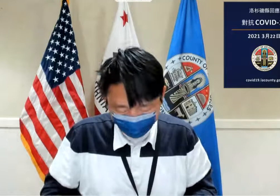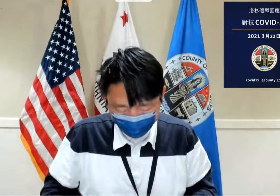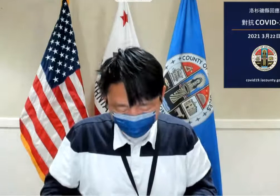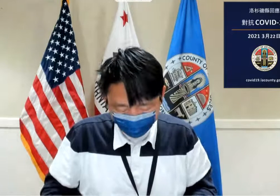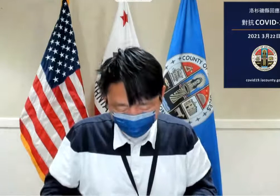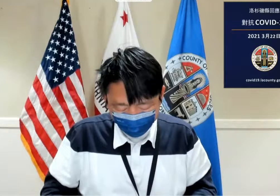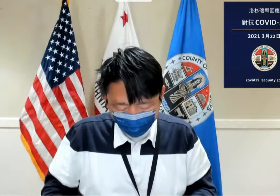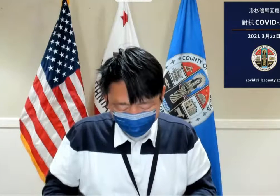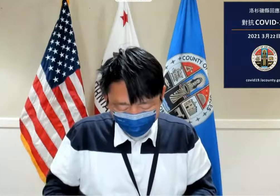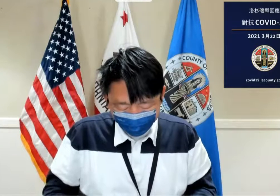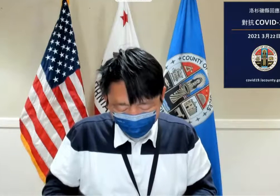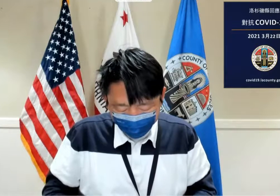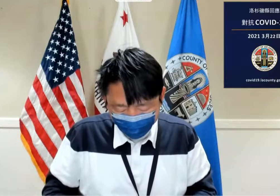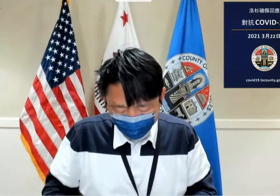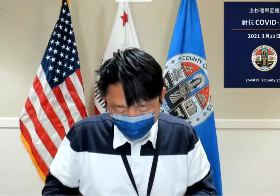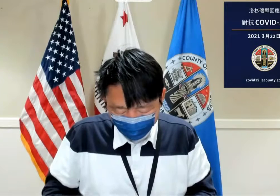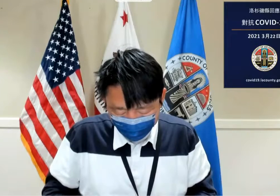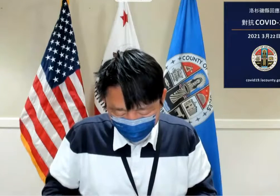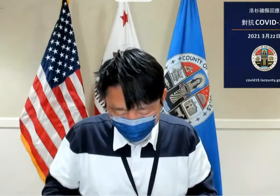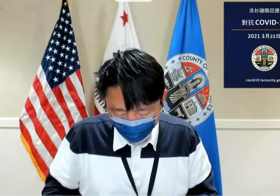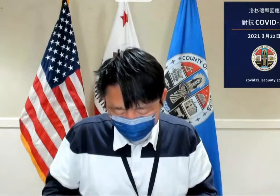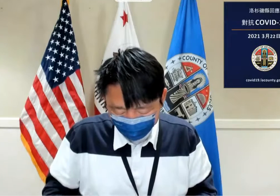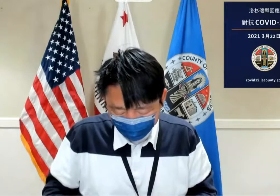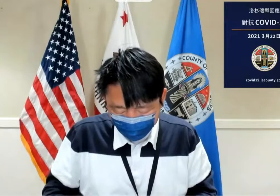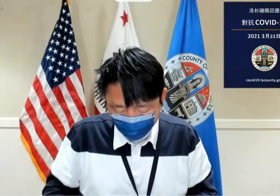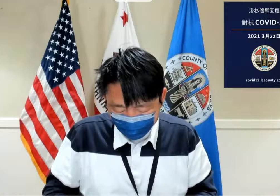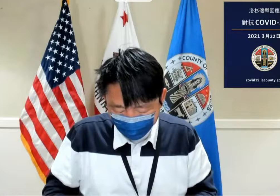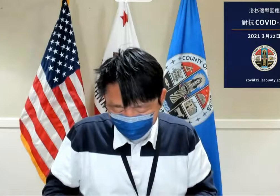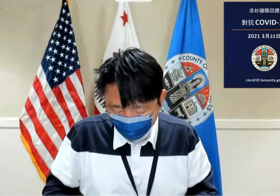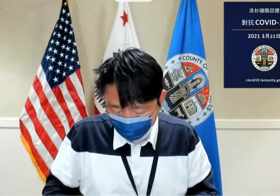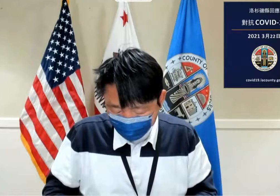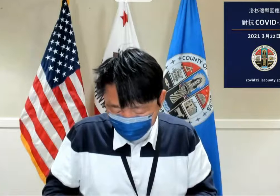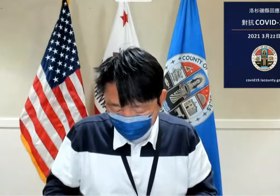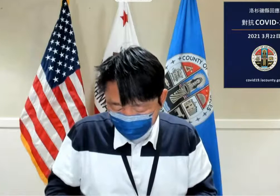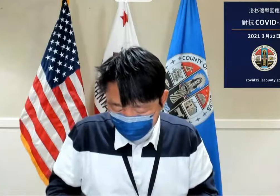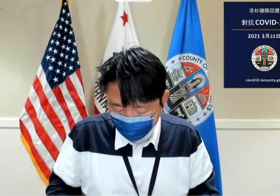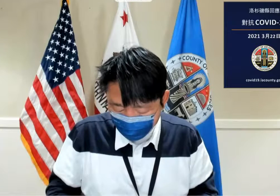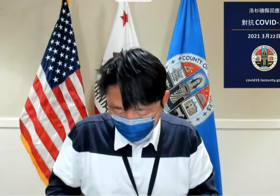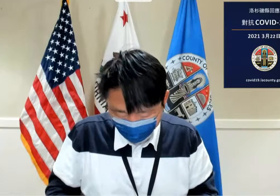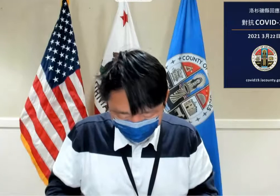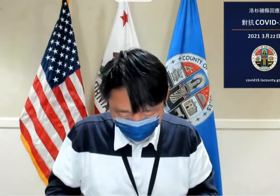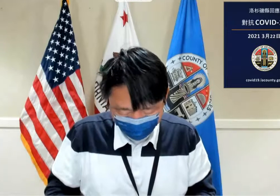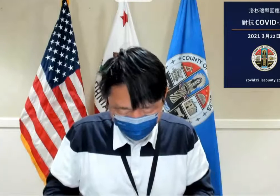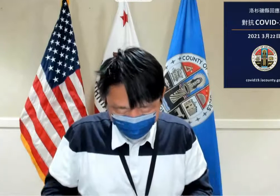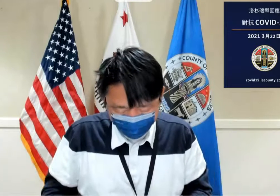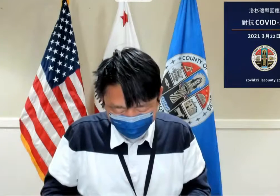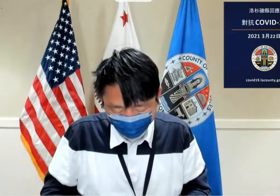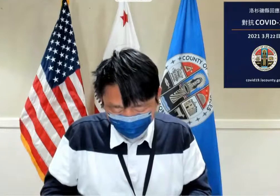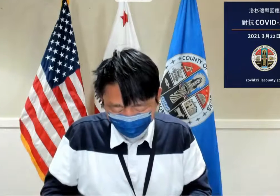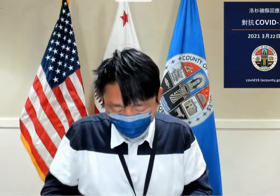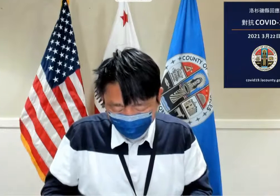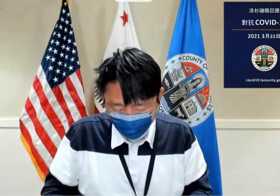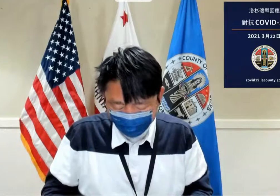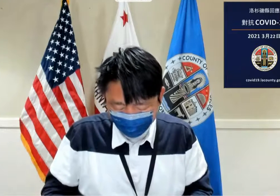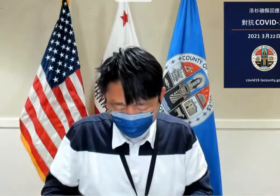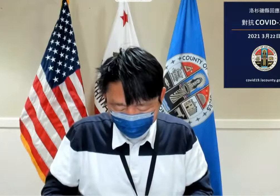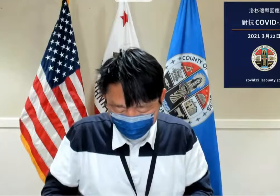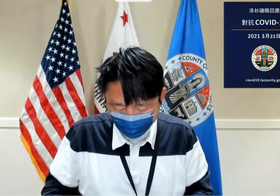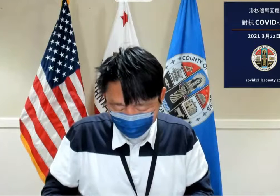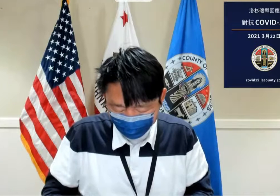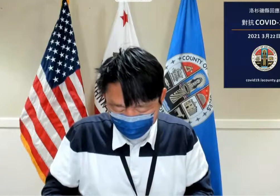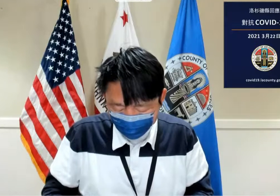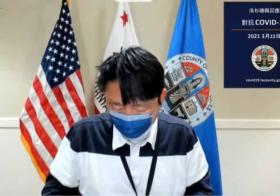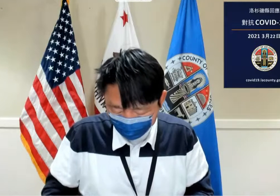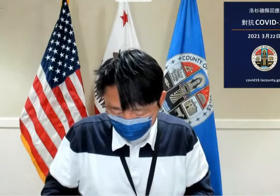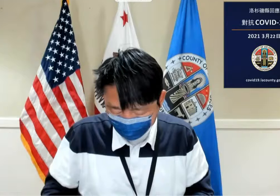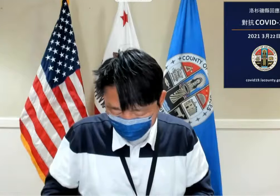民。该备忘录确定了县公共卫生局在执行州政府接种计划中的关键